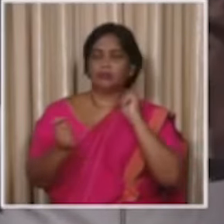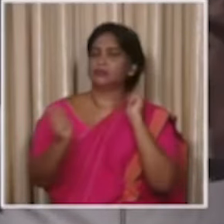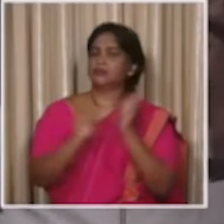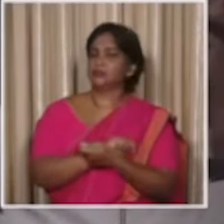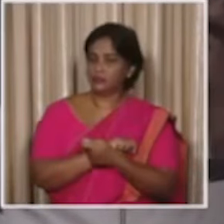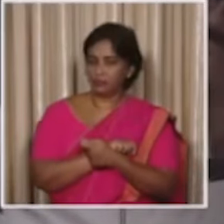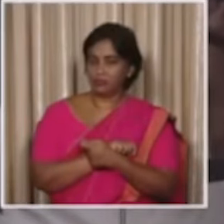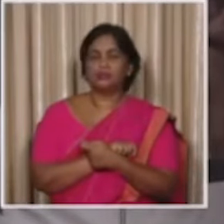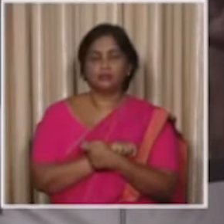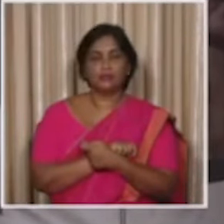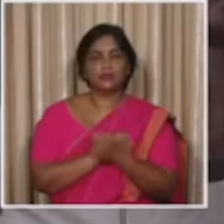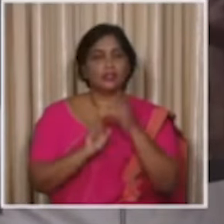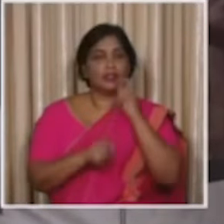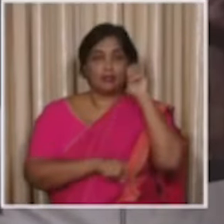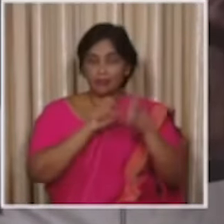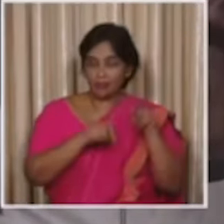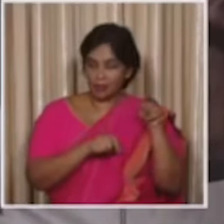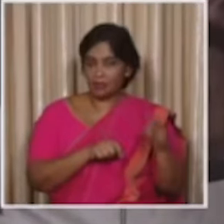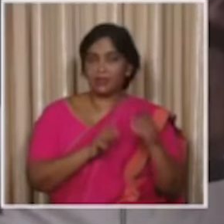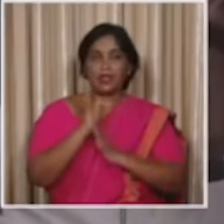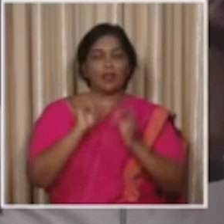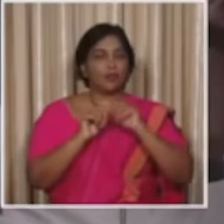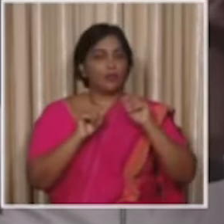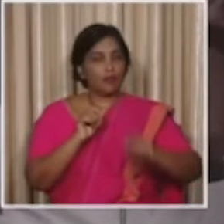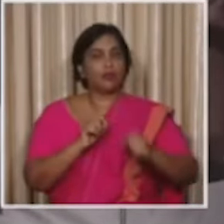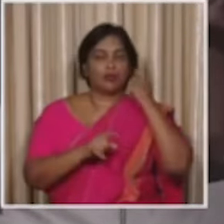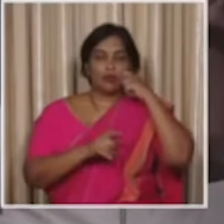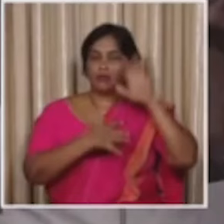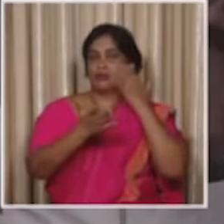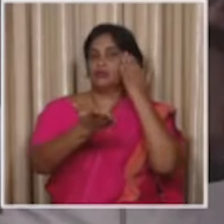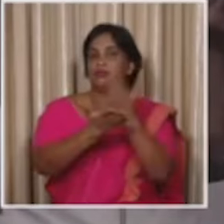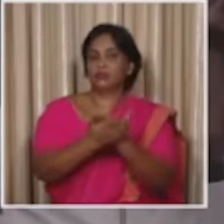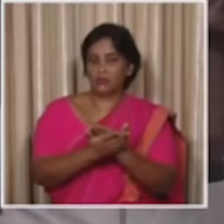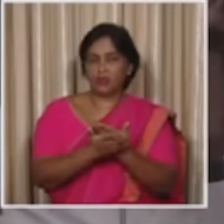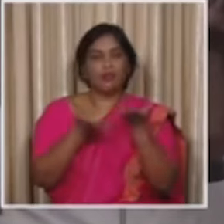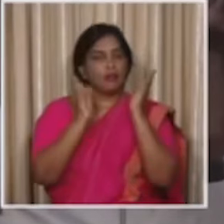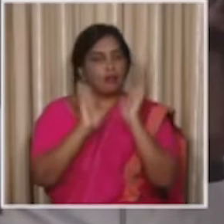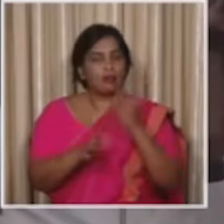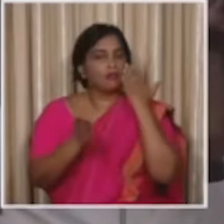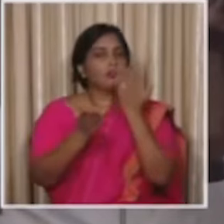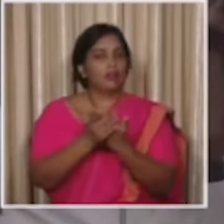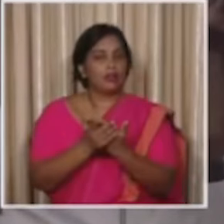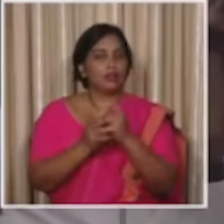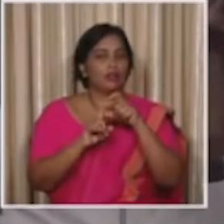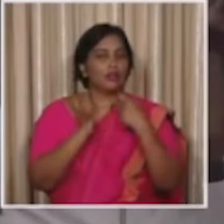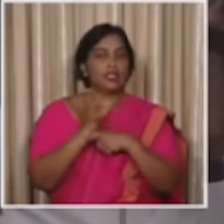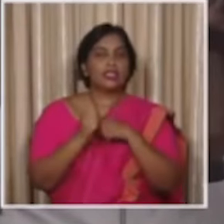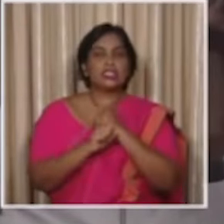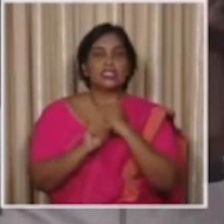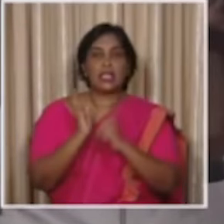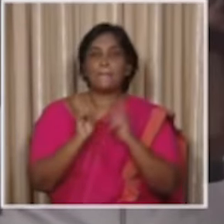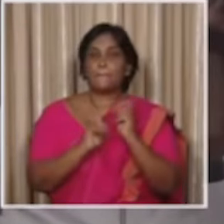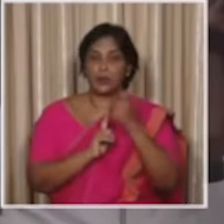හරවලා. මේ හිටපු නිලධාරින් අමාත්‍ය මණ්ඩල සංදේශ ඉදිරිපත් කළා තිබුණා. අවසානයේ ඉදිරිපත් කළා දුන්නේ මහාචාර්ය GL පීරිස්